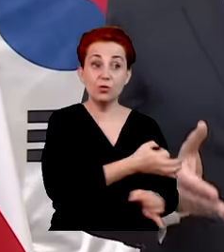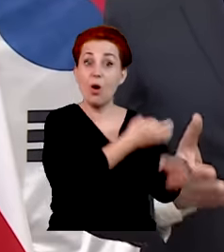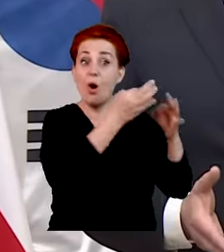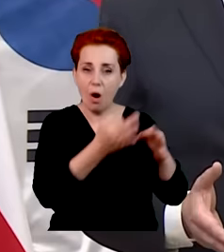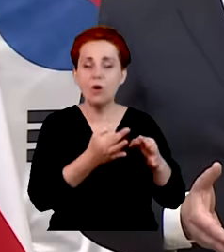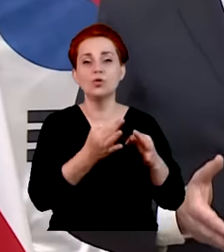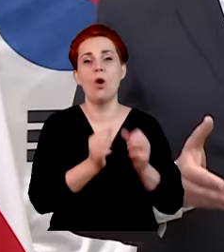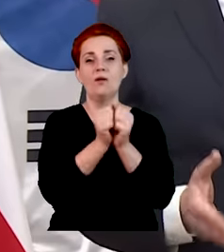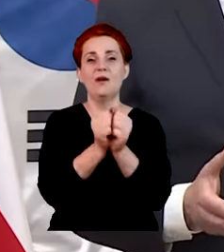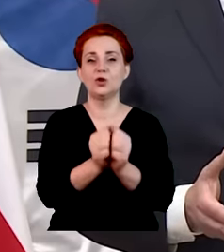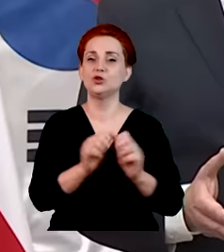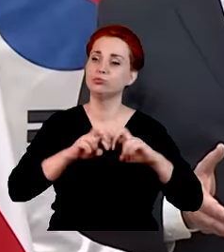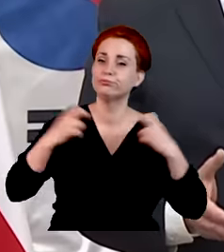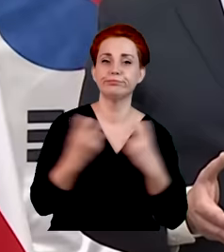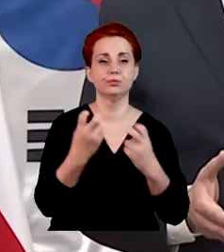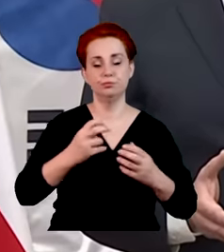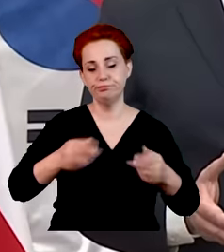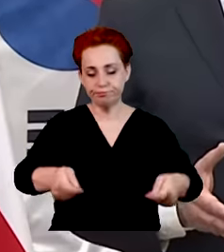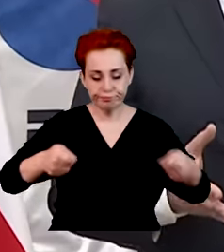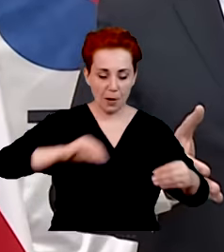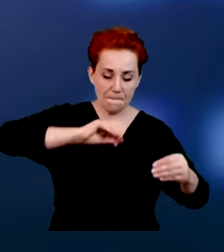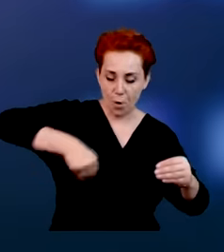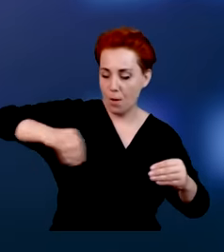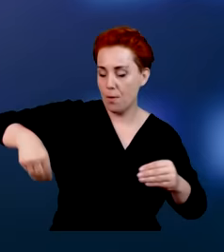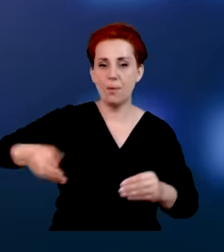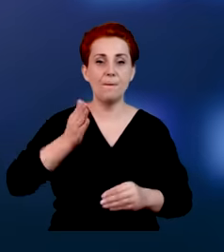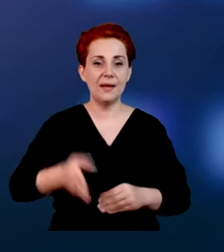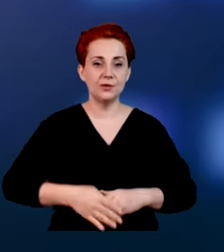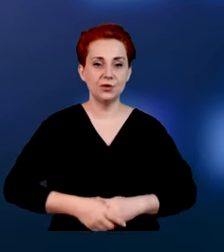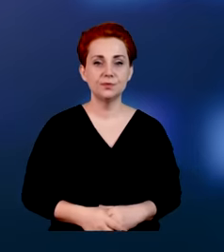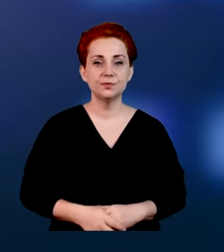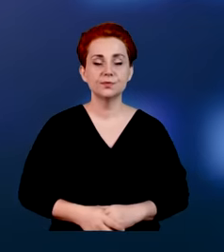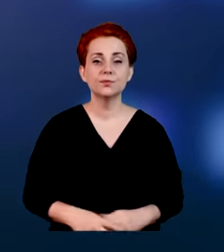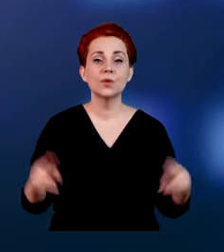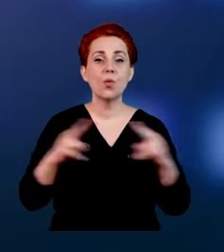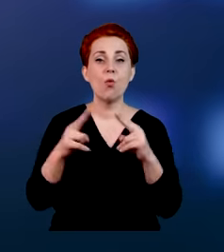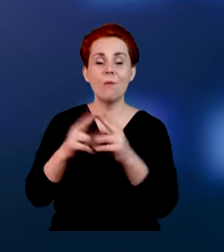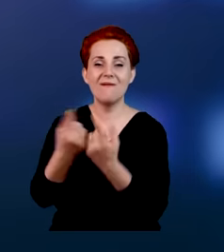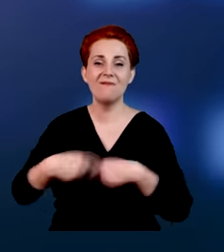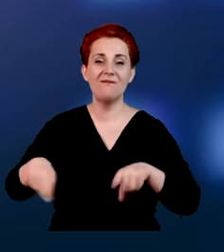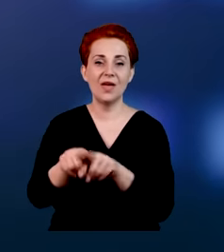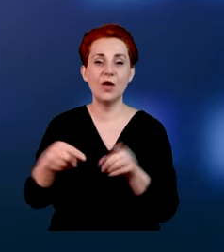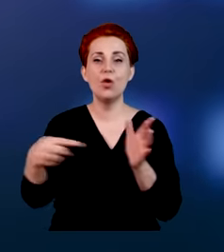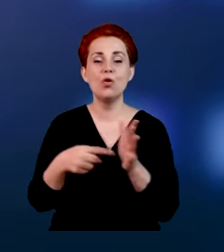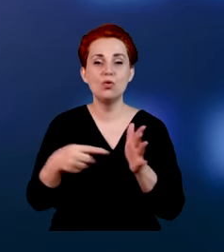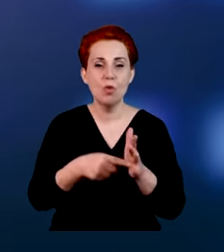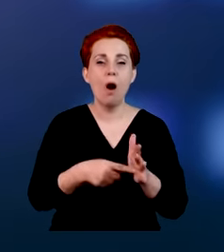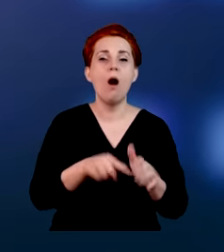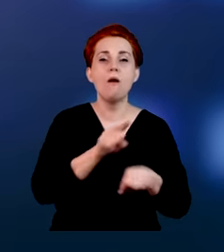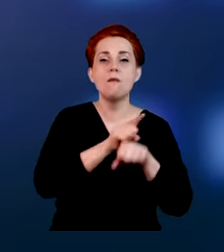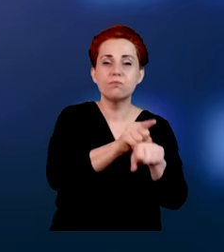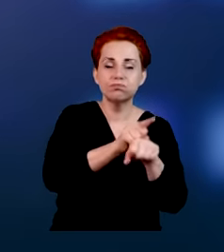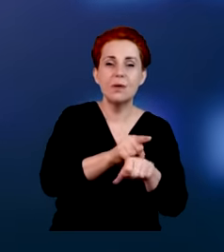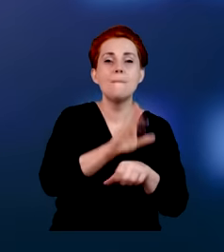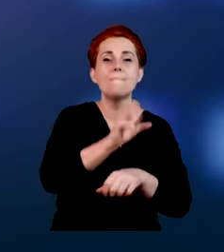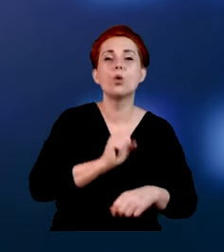wrześniu Siadamy do stołu i podpisu podpisujemy umowy umowa wykonawcza na bojowe wozy Piechoty borsuk ma